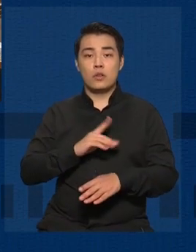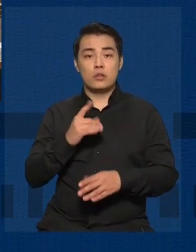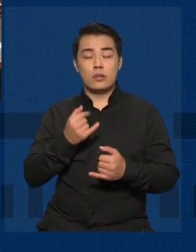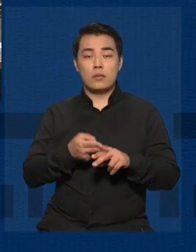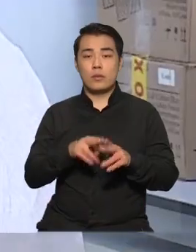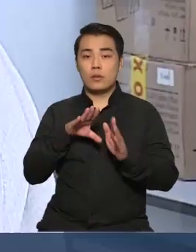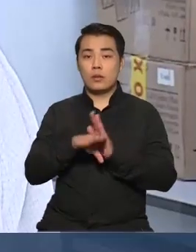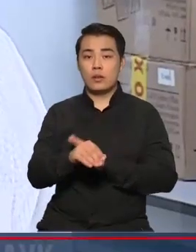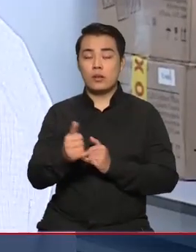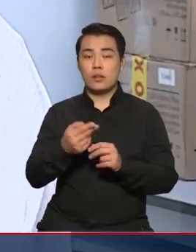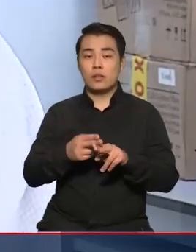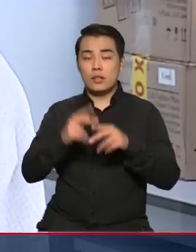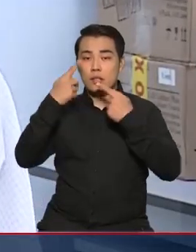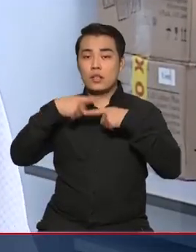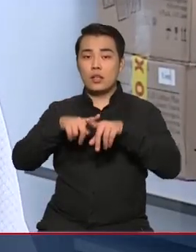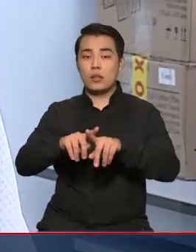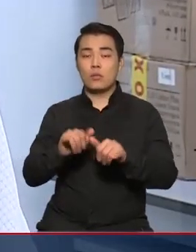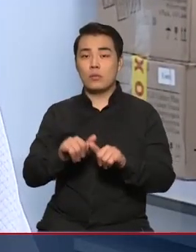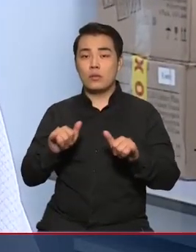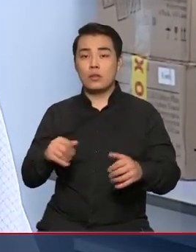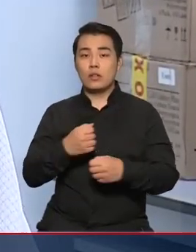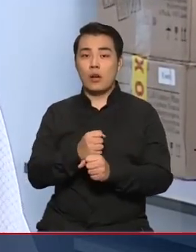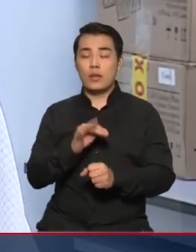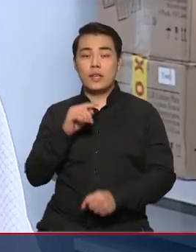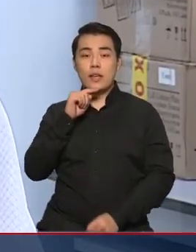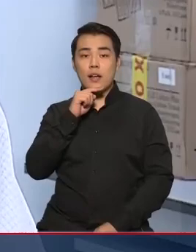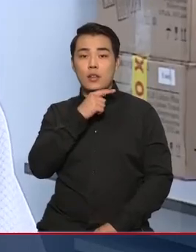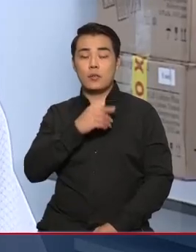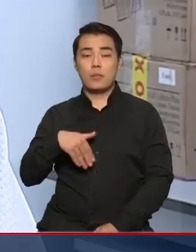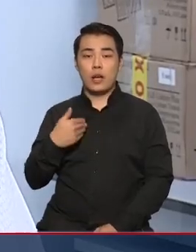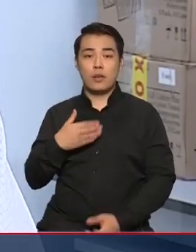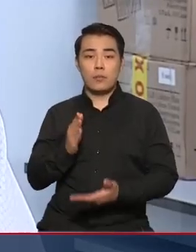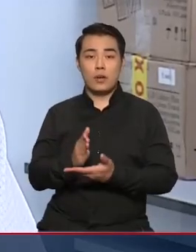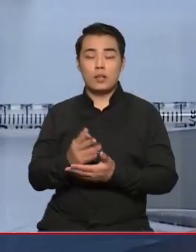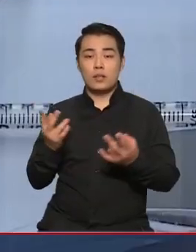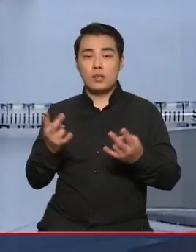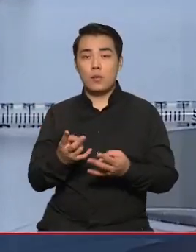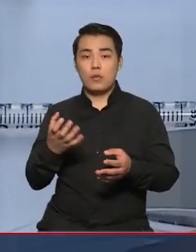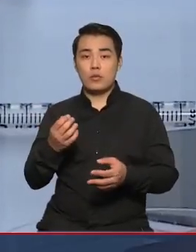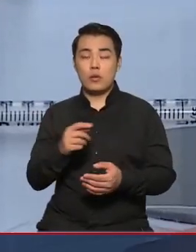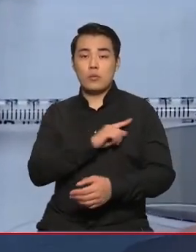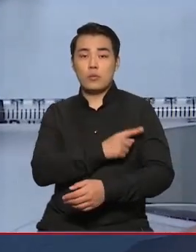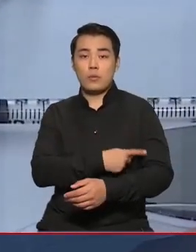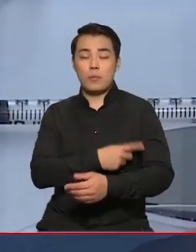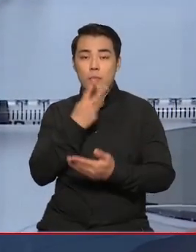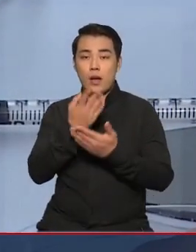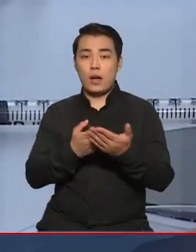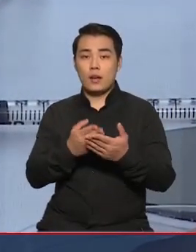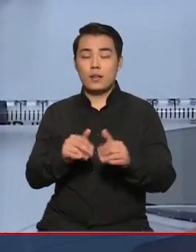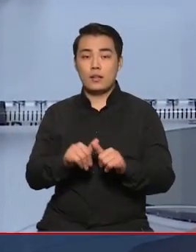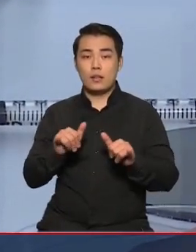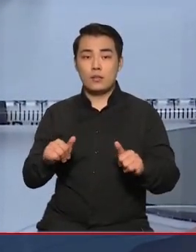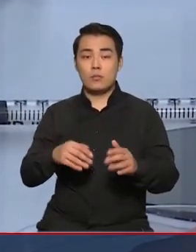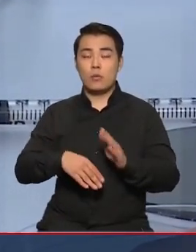числе внедрение инноваций, имеющий научный и экономический эффект. Необходимо также ускорить процесс избрания